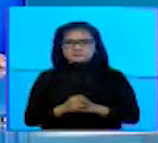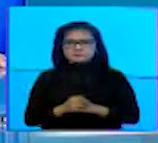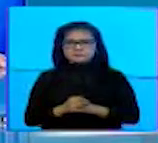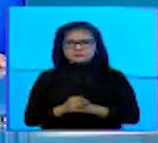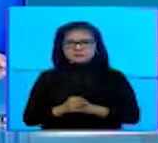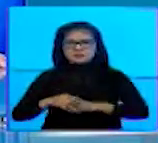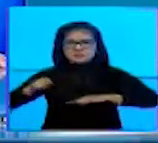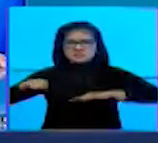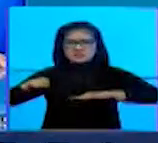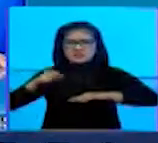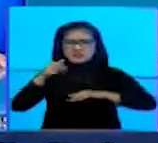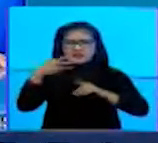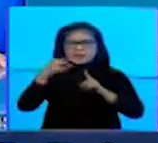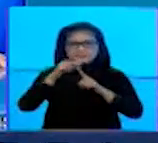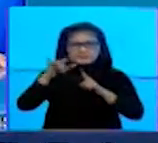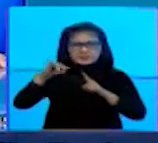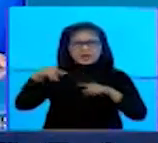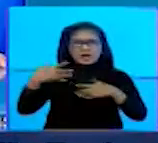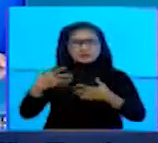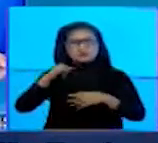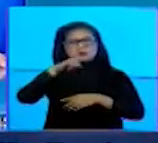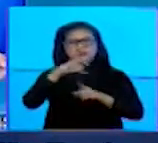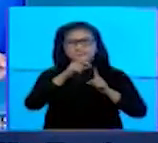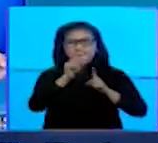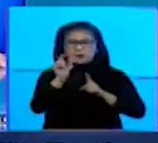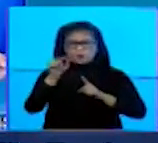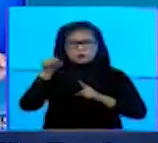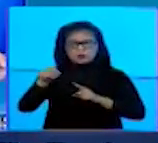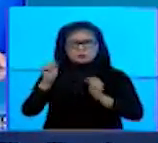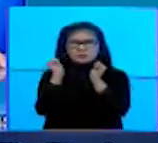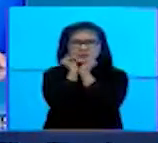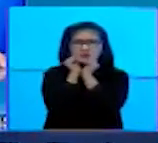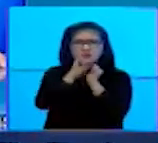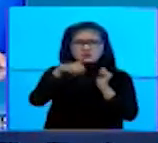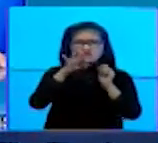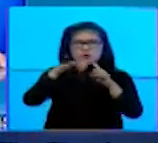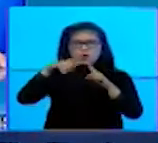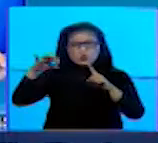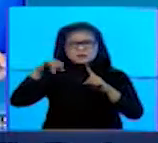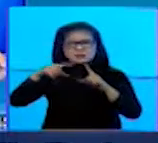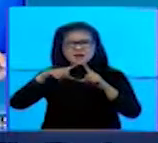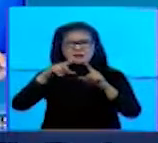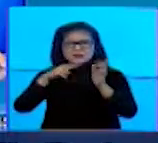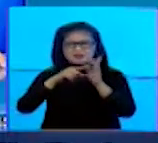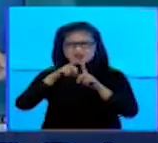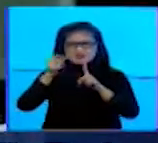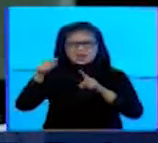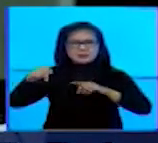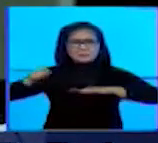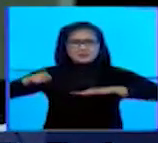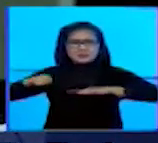Firza sidang Replika atau tanggapan jaksa penuntut umum terhadap terdakwa Djoko Tjandra hari Senin digelar di Pengadilan Negeri Jakarta